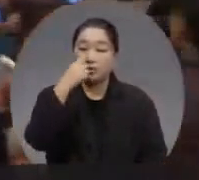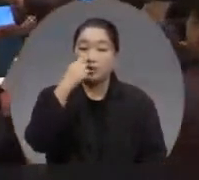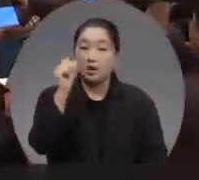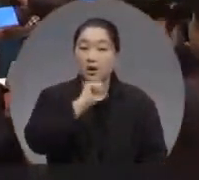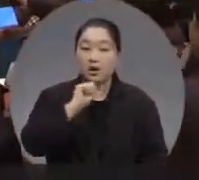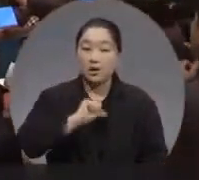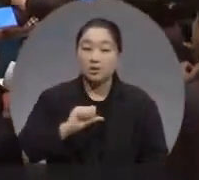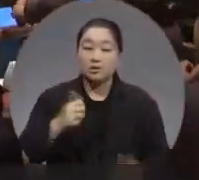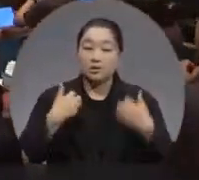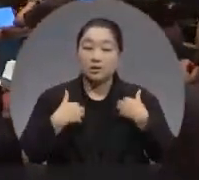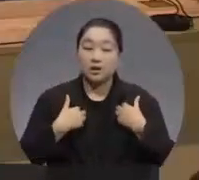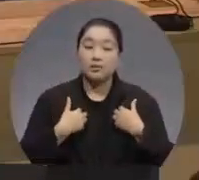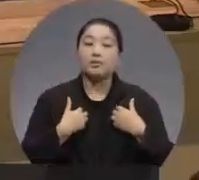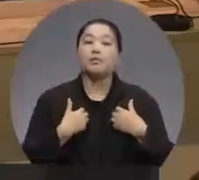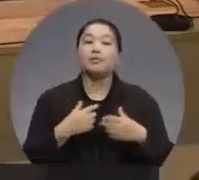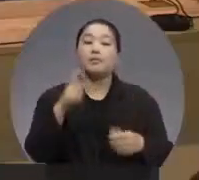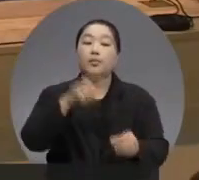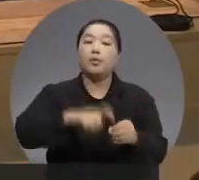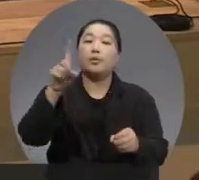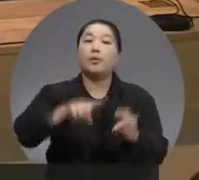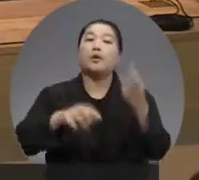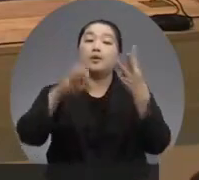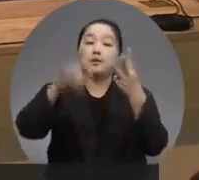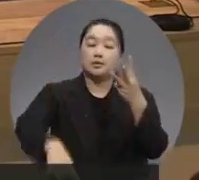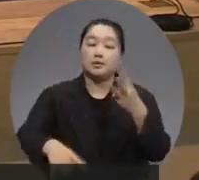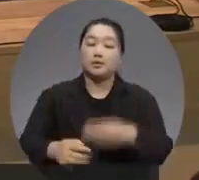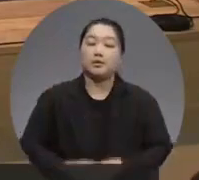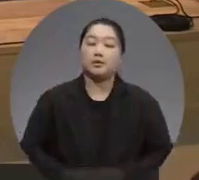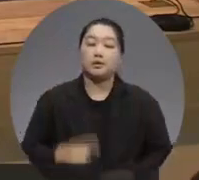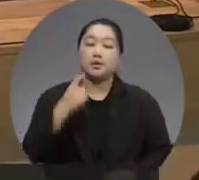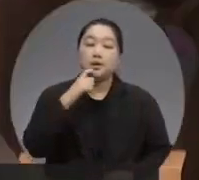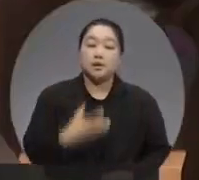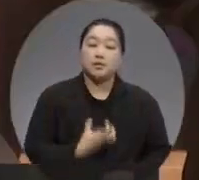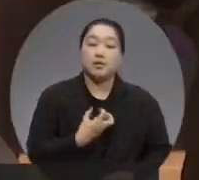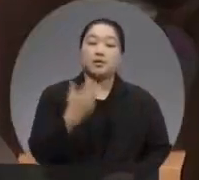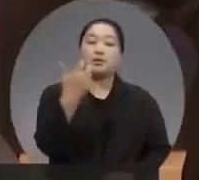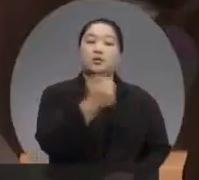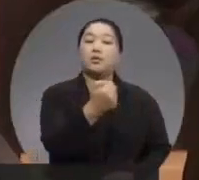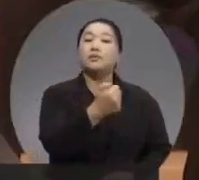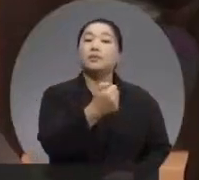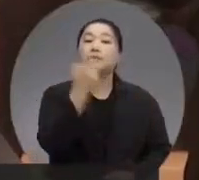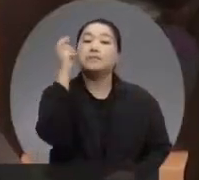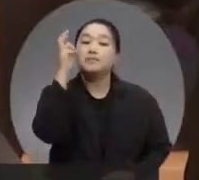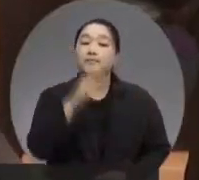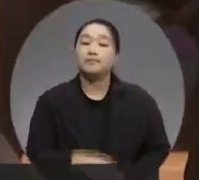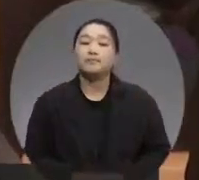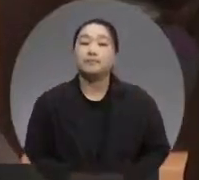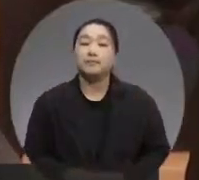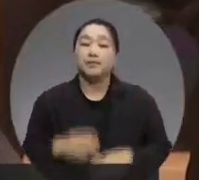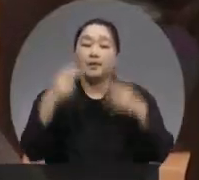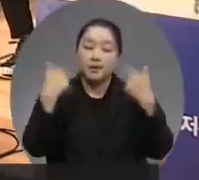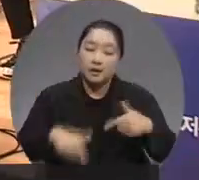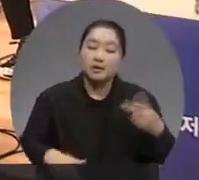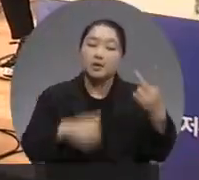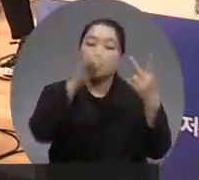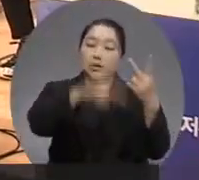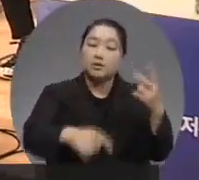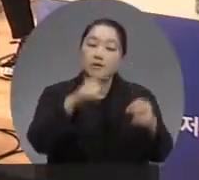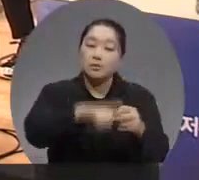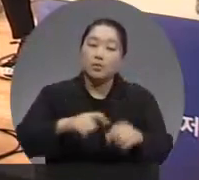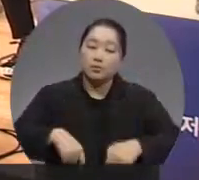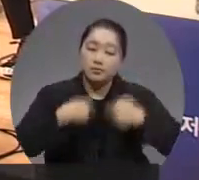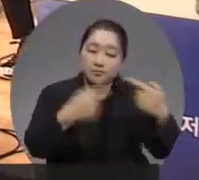우리나라의 목표는 종합 3위입니다. 금메달 최대 50개를 예상하고 있습니다. 항상 종합 2위를 목표로